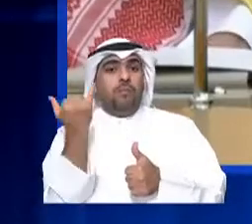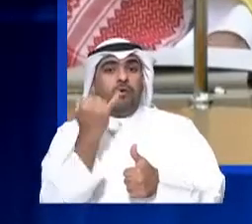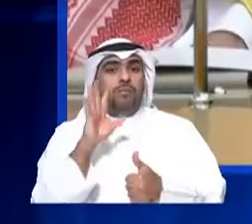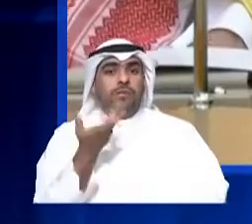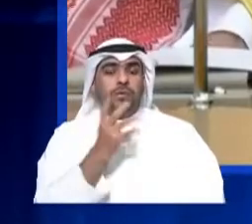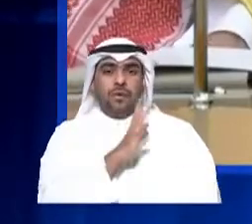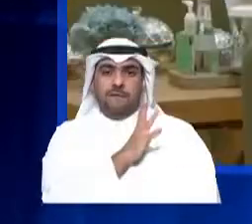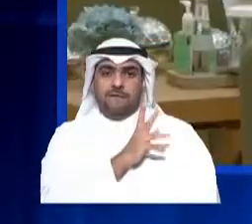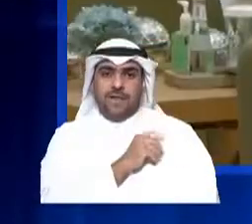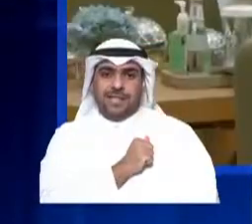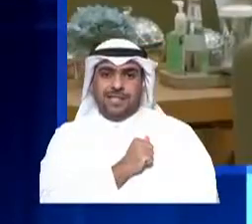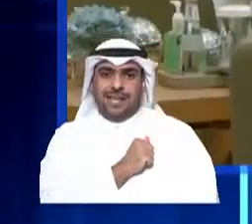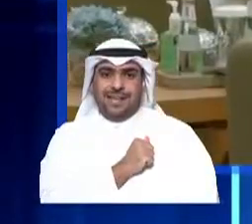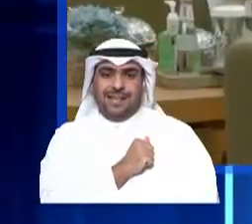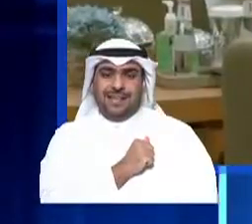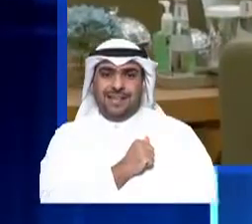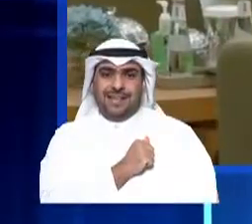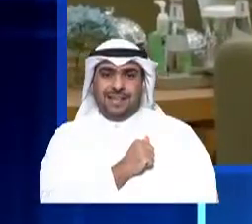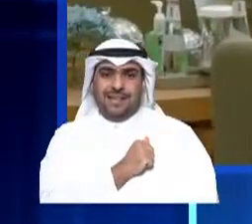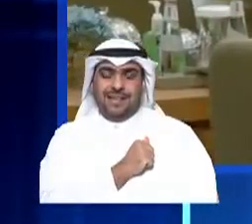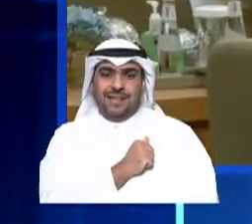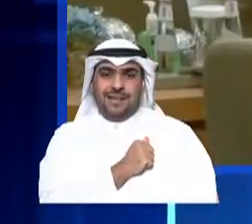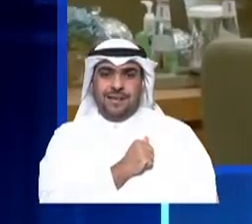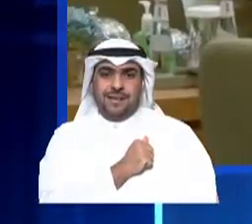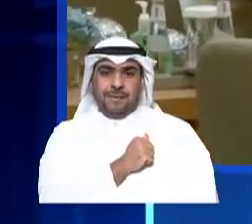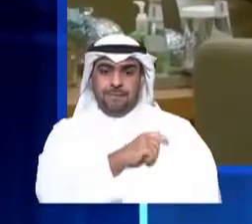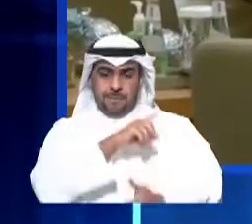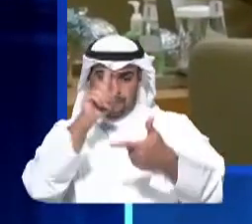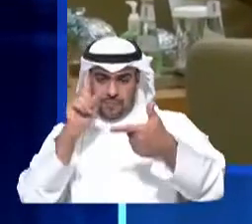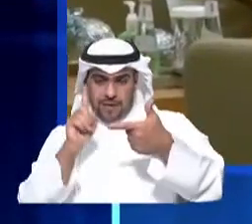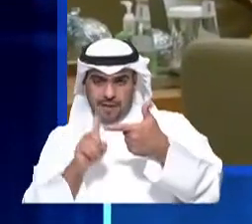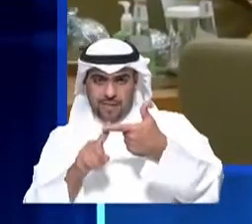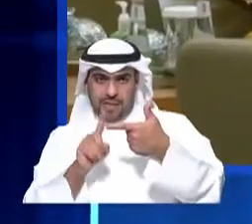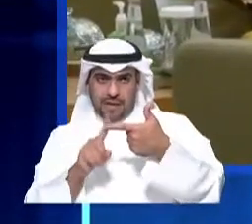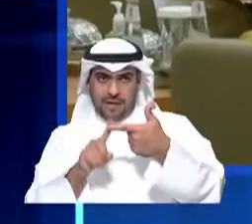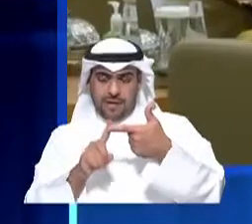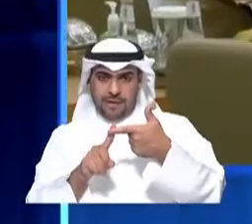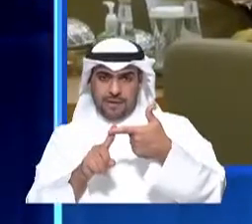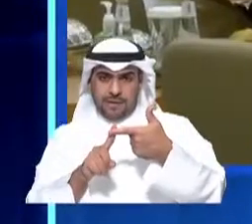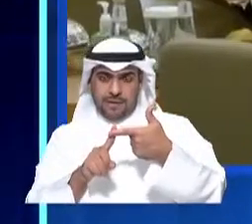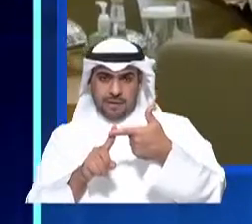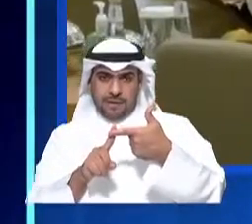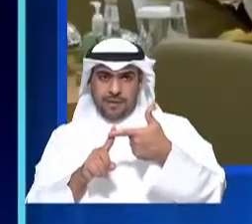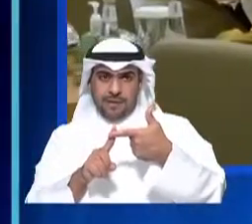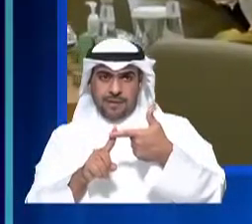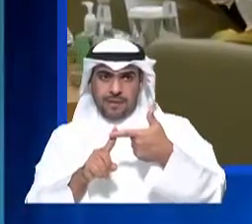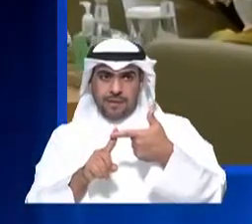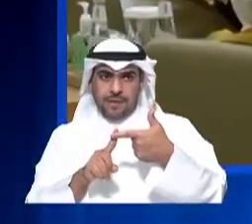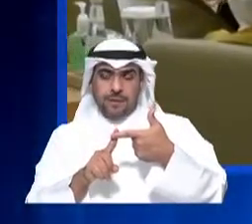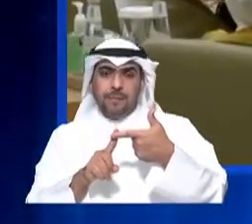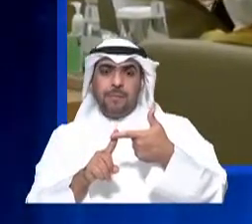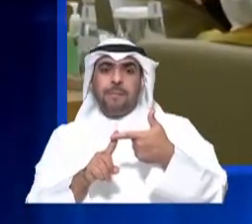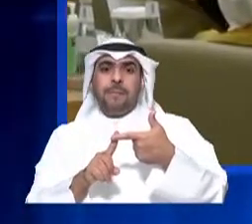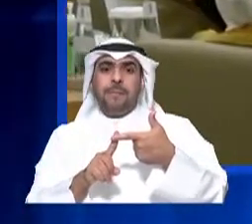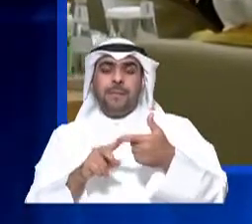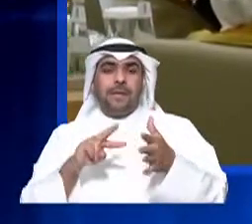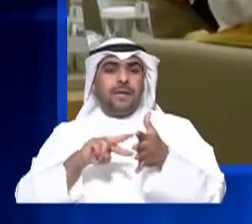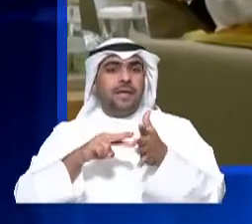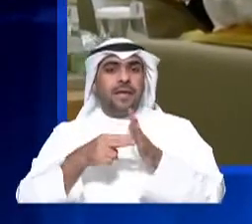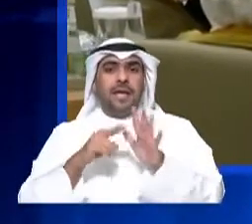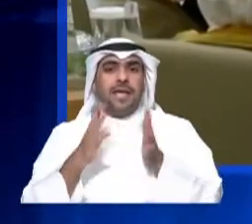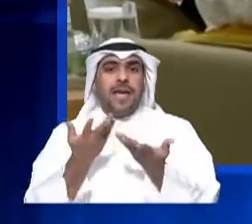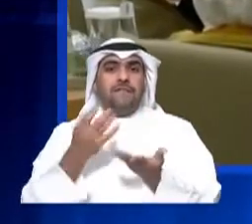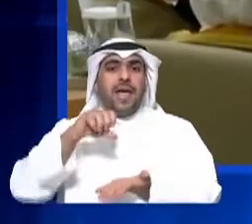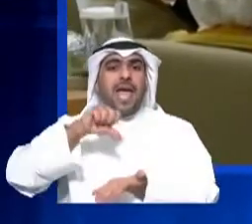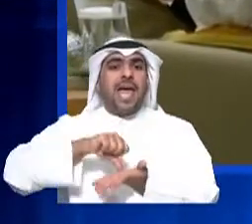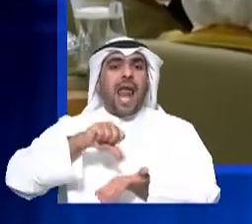أمام القمة وركزنا على القضية الفلسطينية. ثم ذهبنا إلى البعد الإقليمي أيضا، هي قصة كيفية التعامل مع إيران في